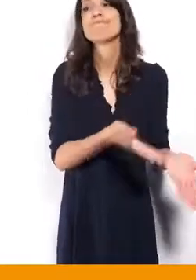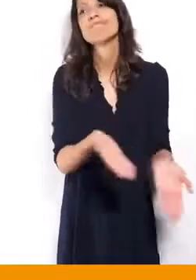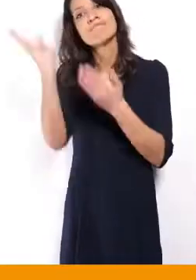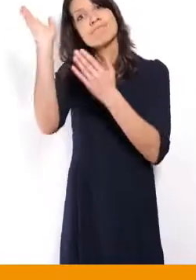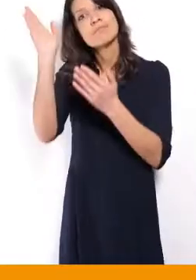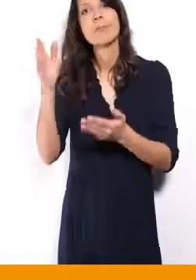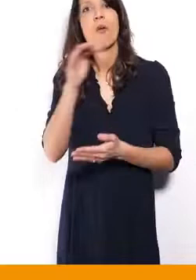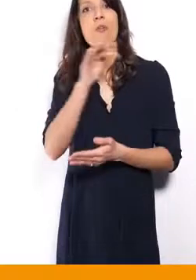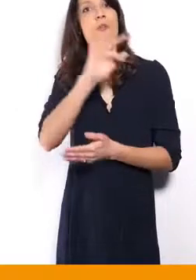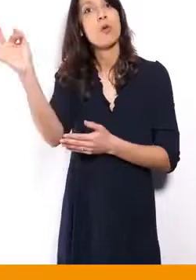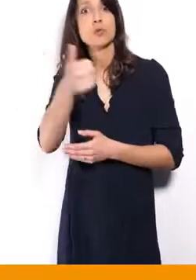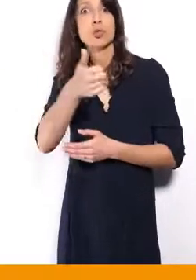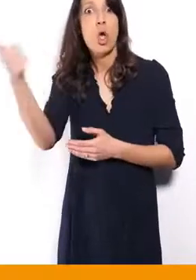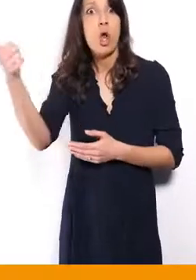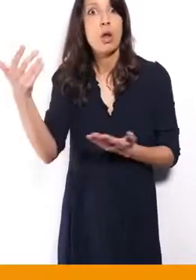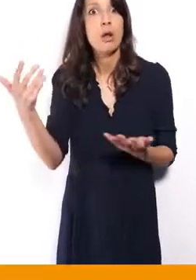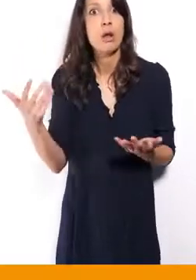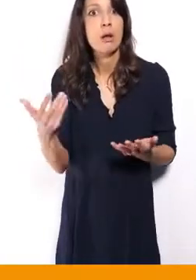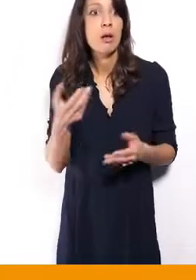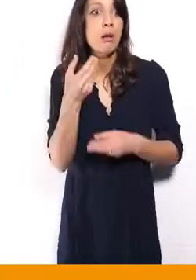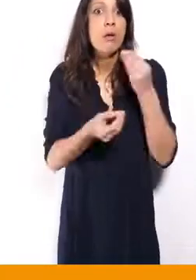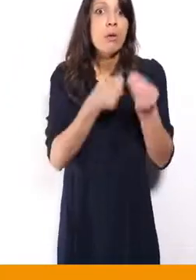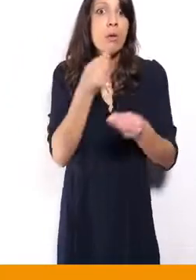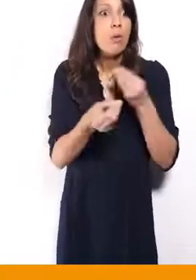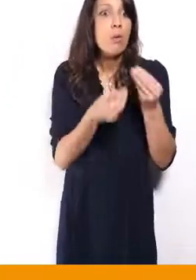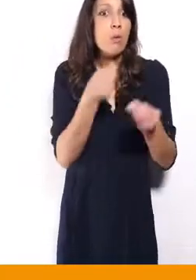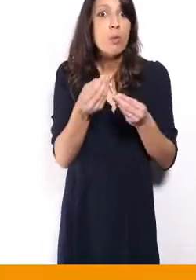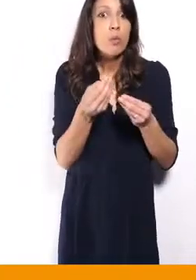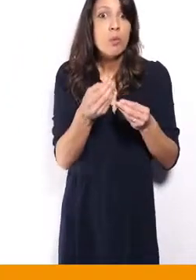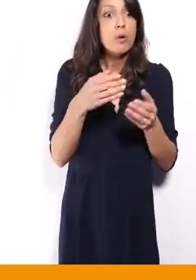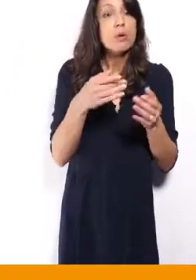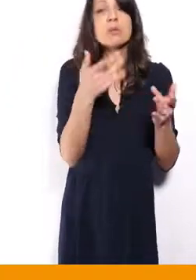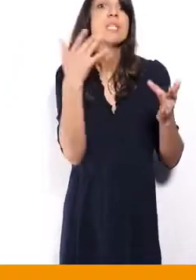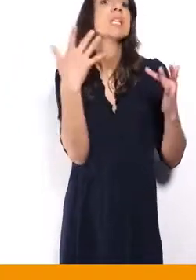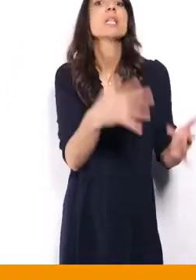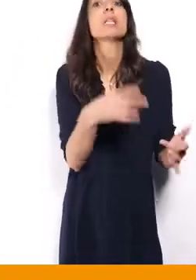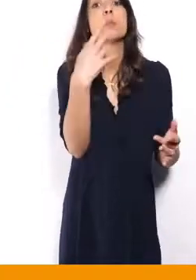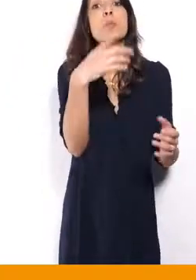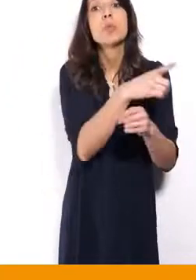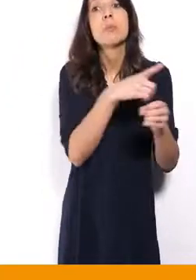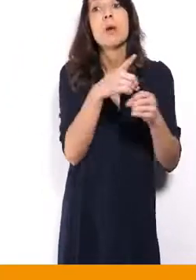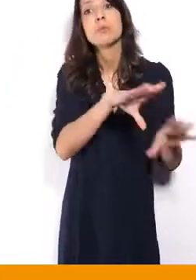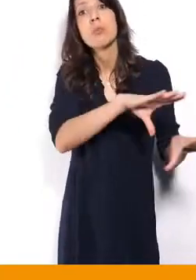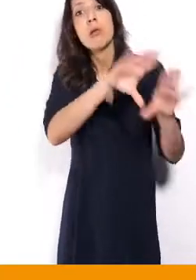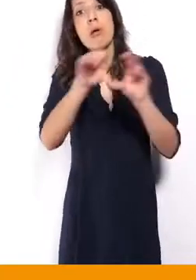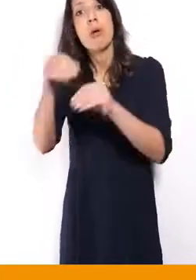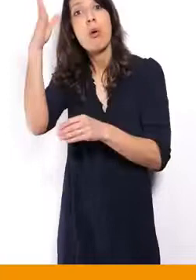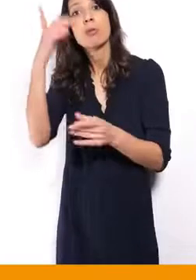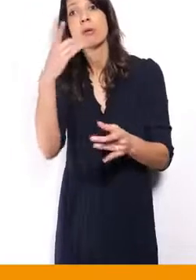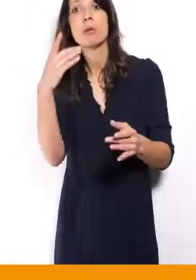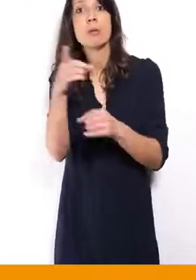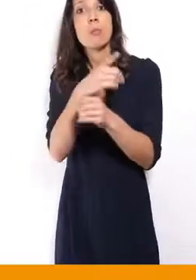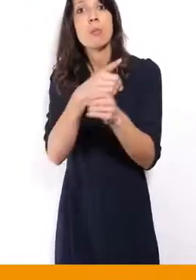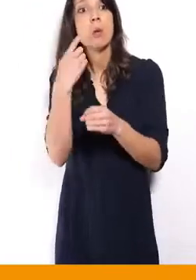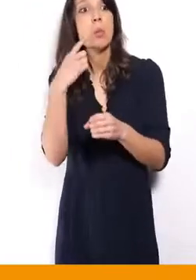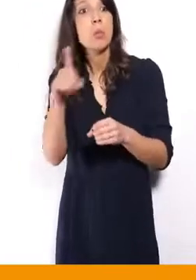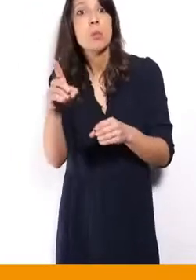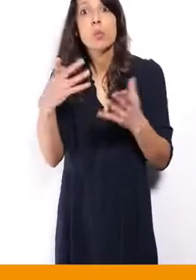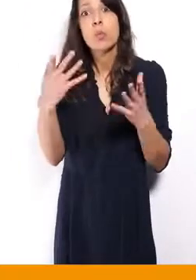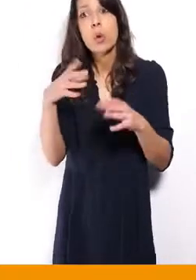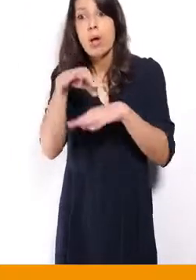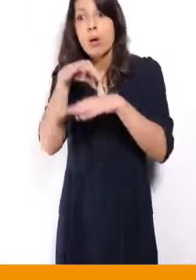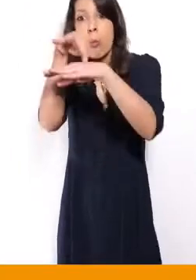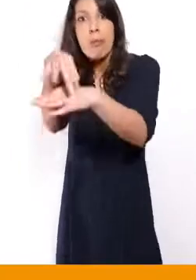quitter leur département pour accompagner leur enfant ou leur adulte. Ça aussi, c'est une